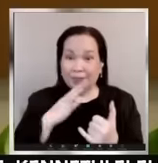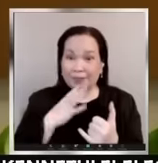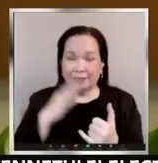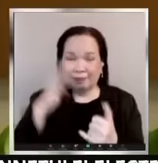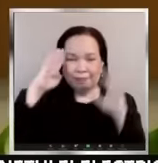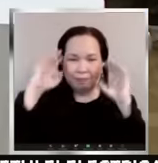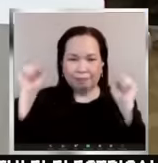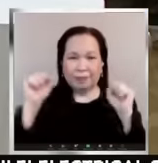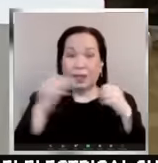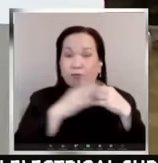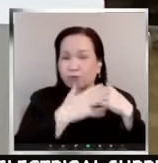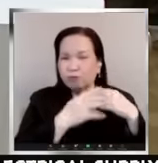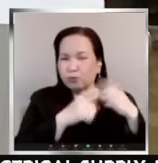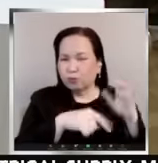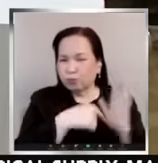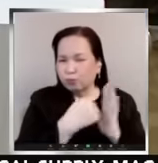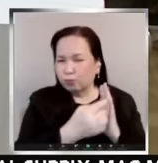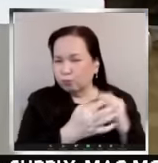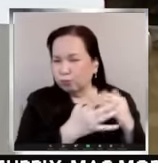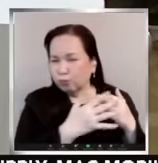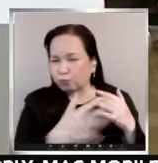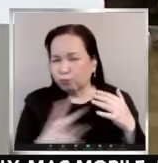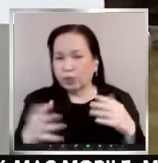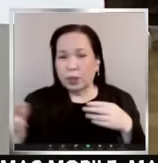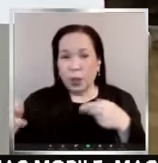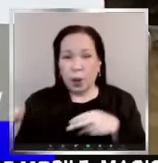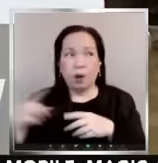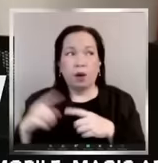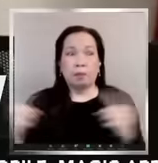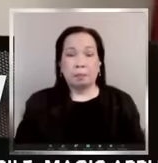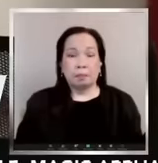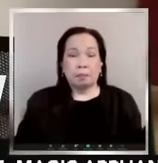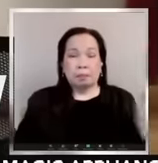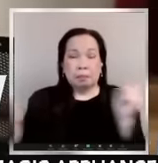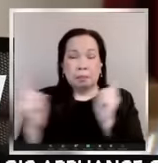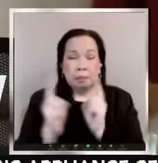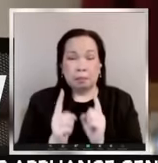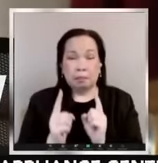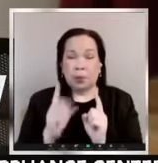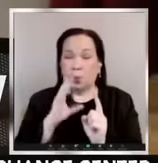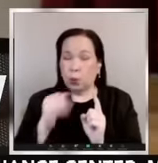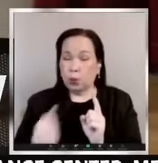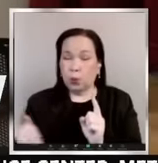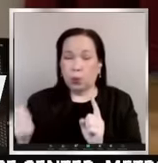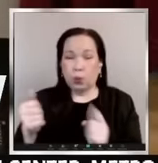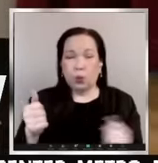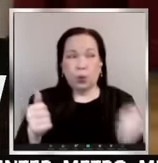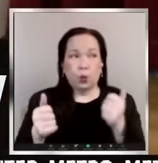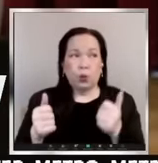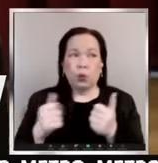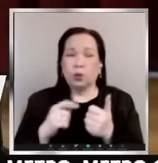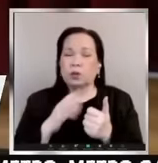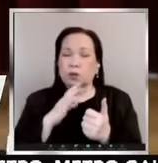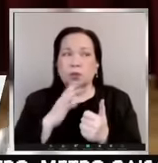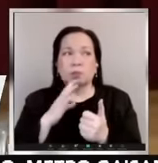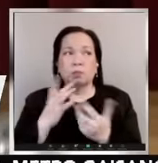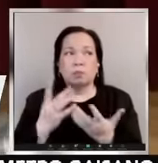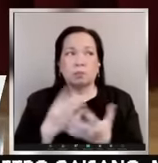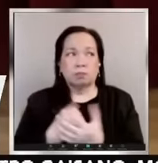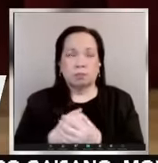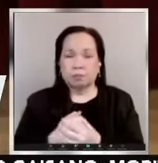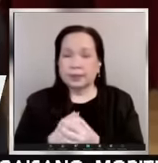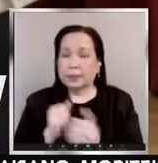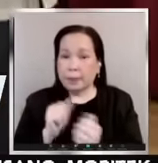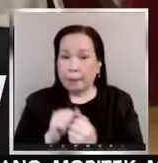sa Hawaii, nag-cruise ang landas sa mga haligi ng unit team sa pagbabalik bansa ni Pangulong Bongbong Marcos. Kasama niya kasi